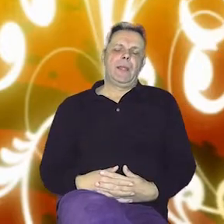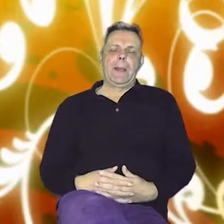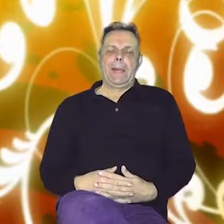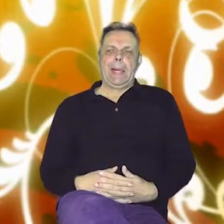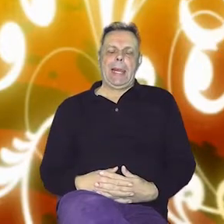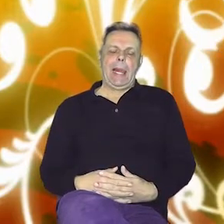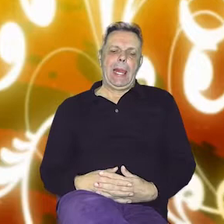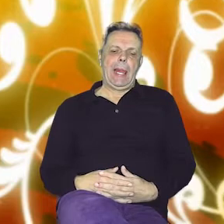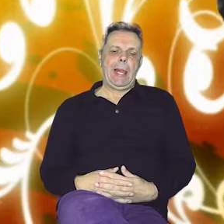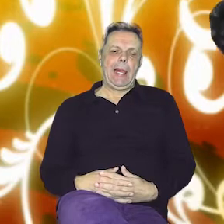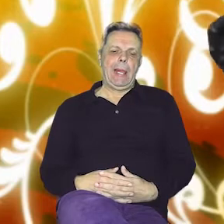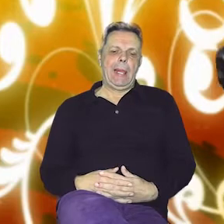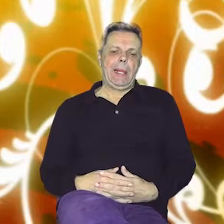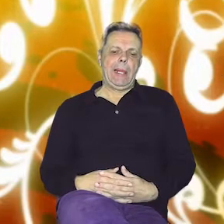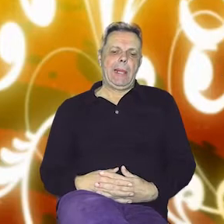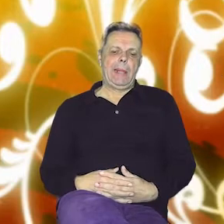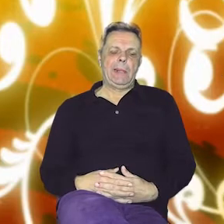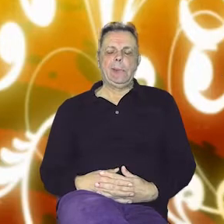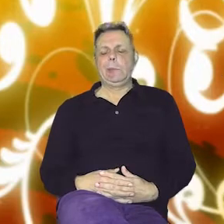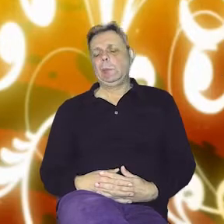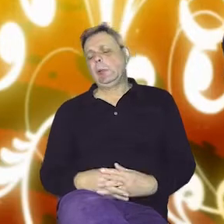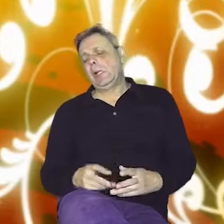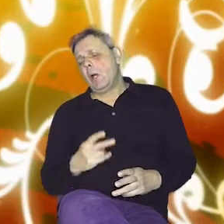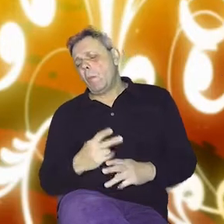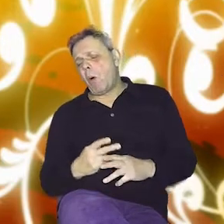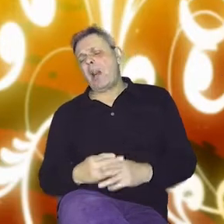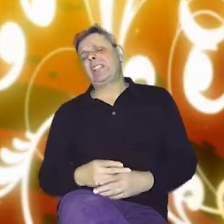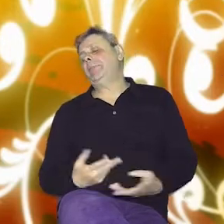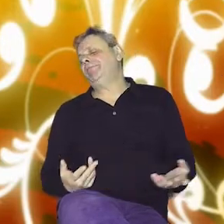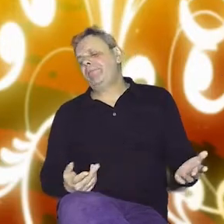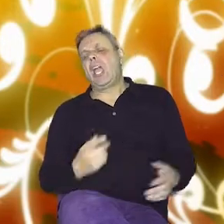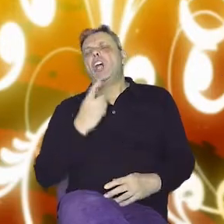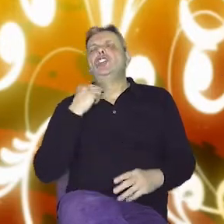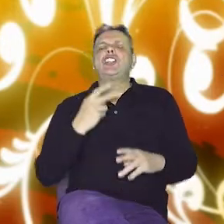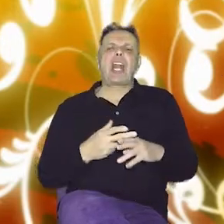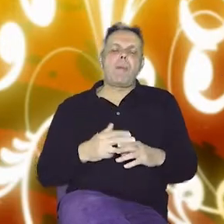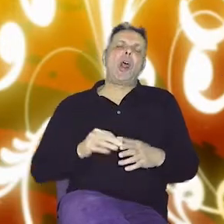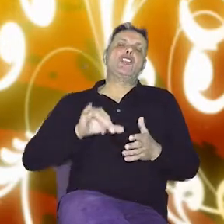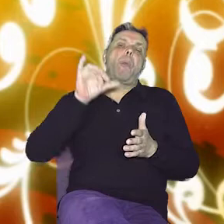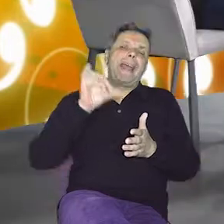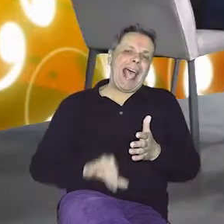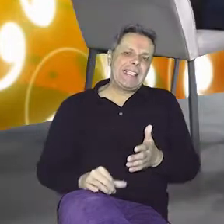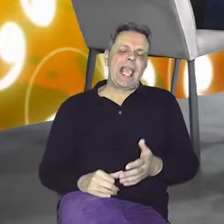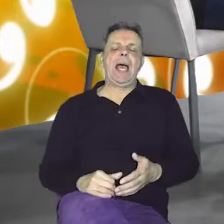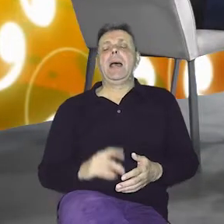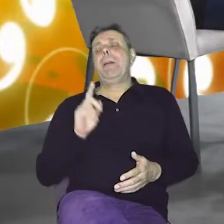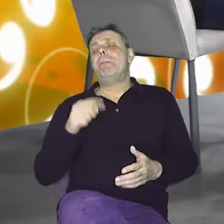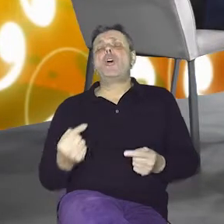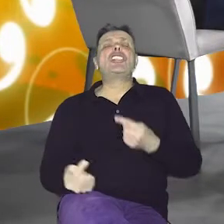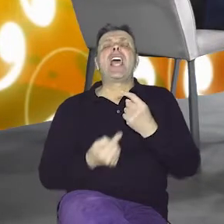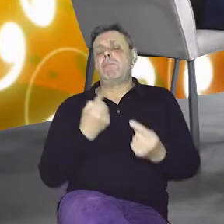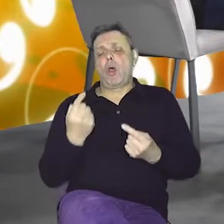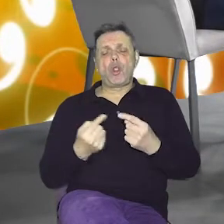bolest, ja bih rekla, bilo dijabetes, bilo operacija iz koje se može isto stvoriti rana, vrlo